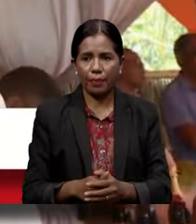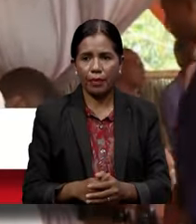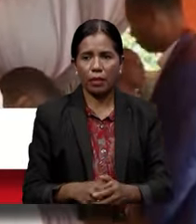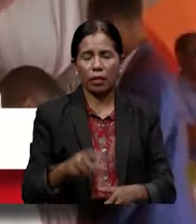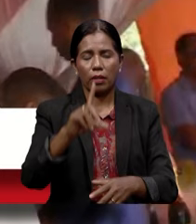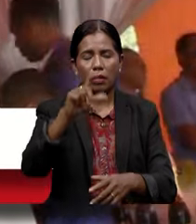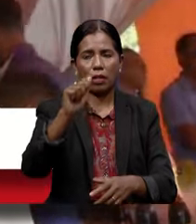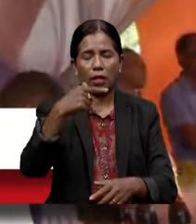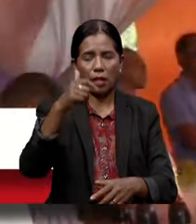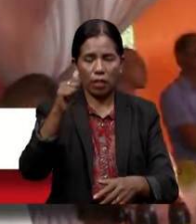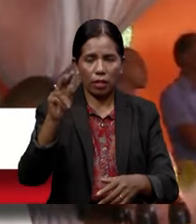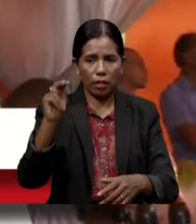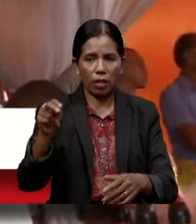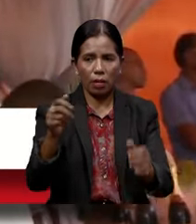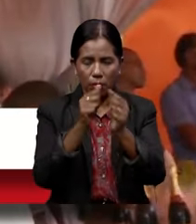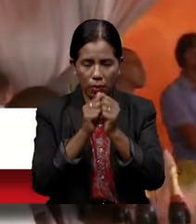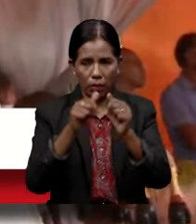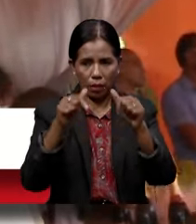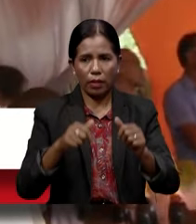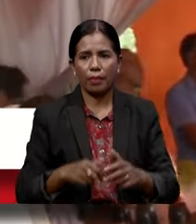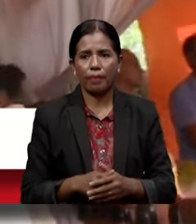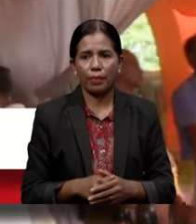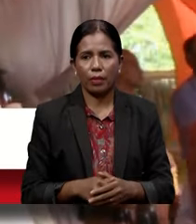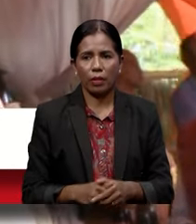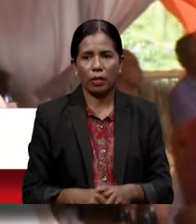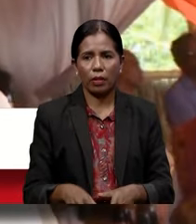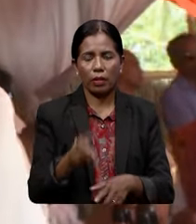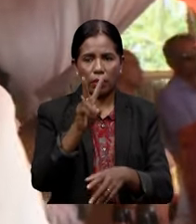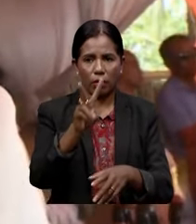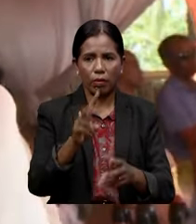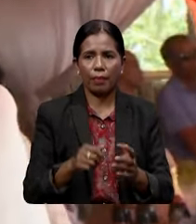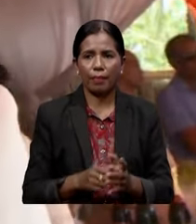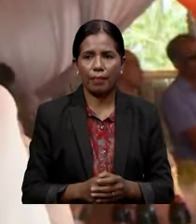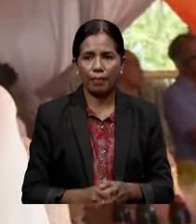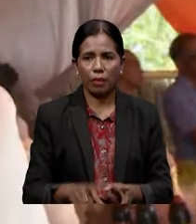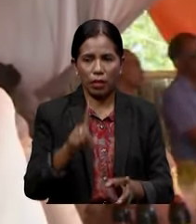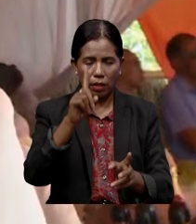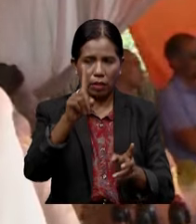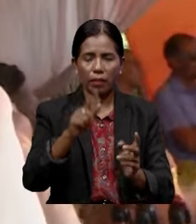ninian hamut kian e iya eventu rua ida